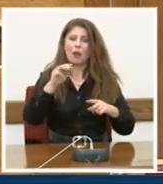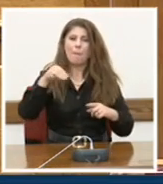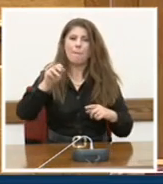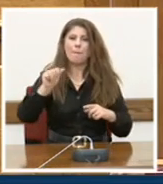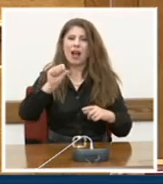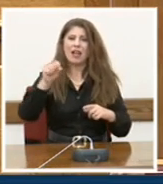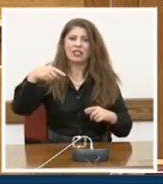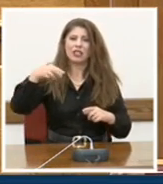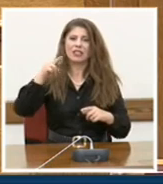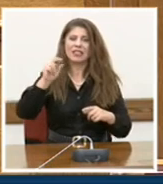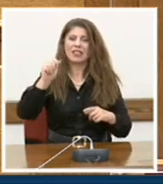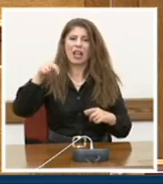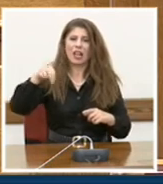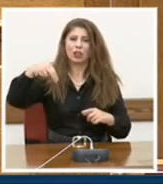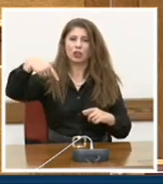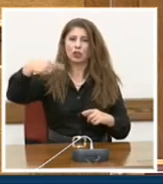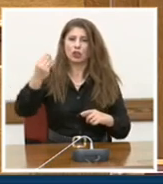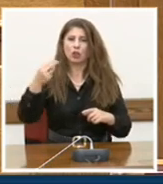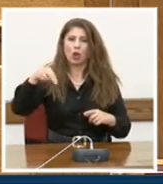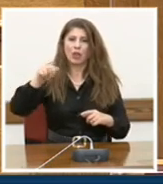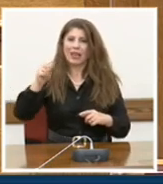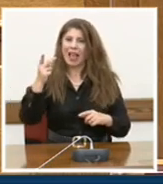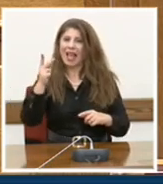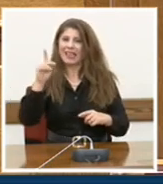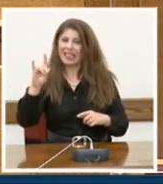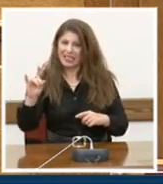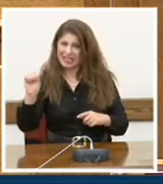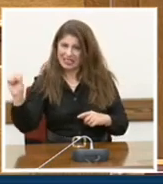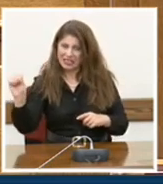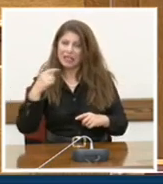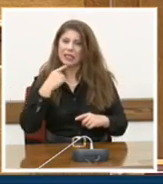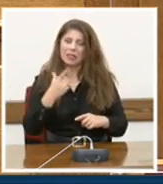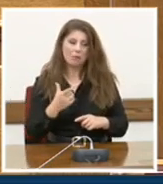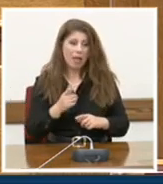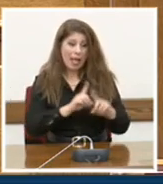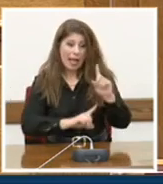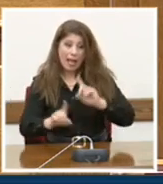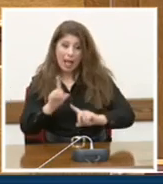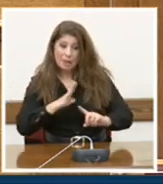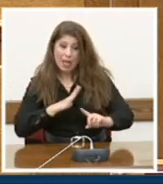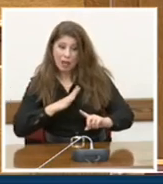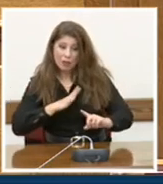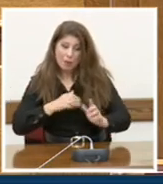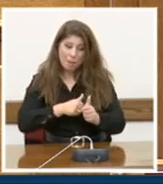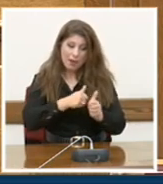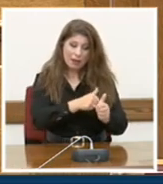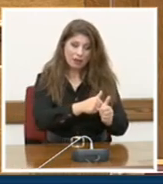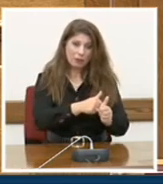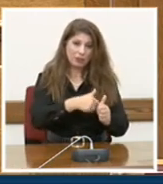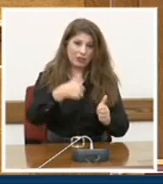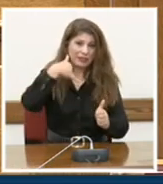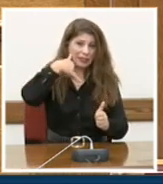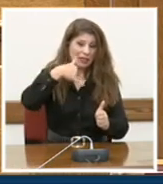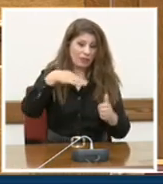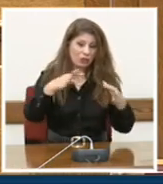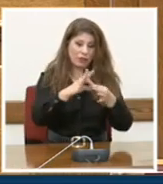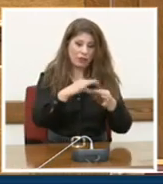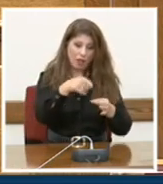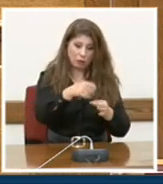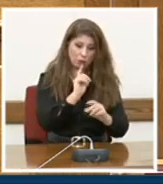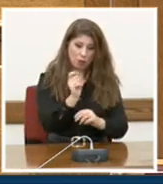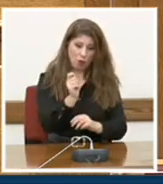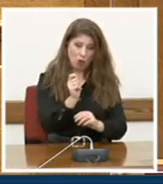εισαγωγικά. Φαίνεται κάποιοι κακόβουλα να έχουν παρακολουθήσει τις τηλεφωνικές συνδέσεις του συγκεκριμένου πολιτικού κόμματος,